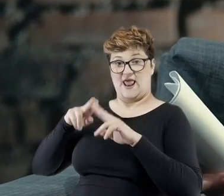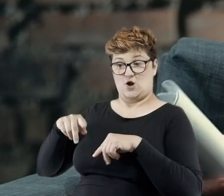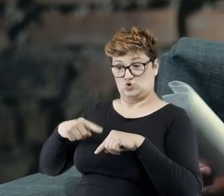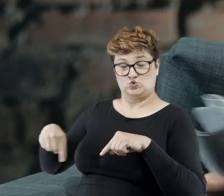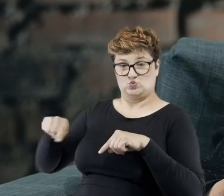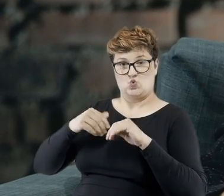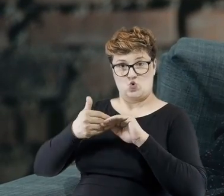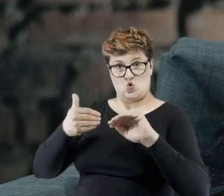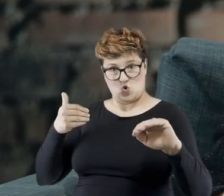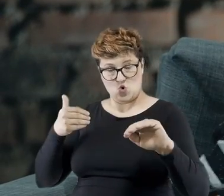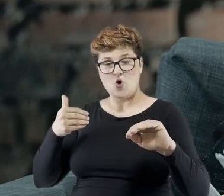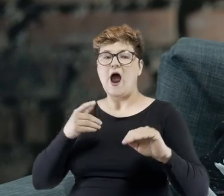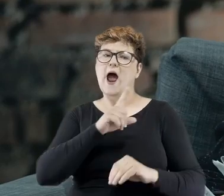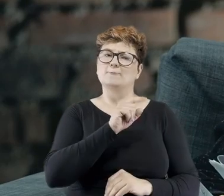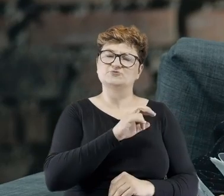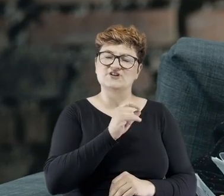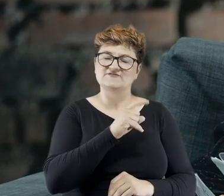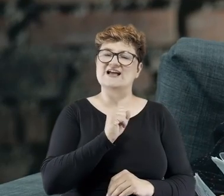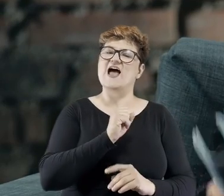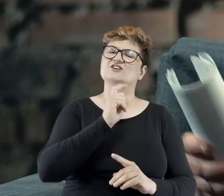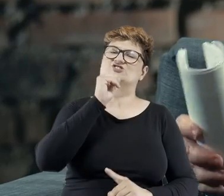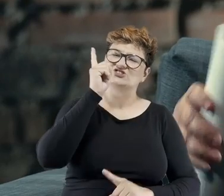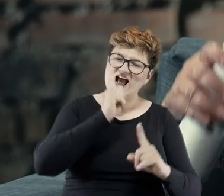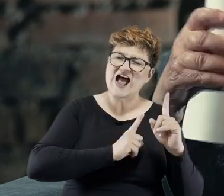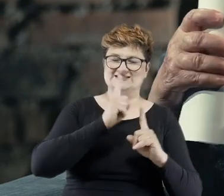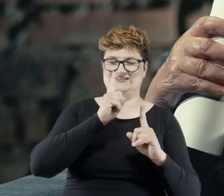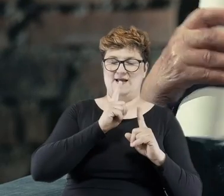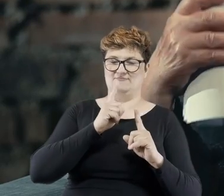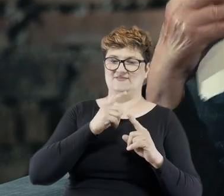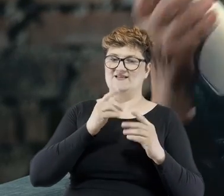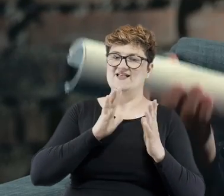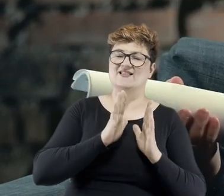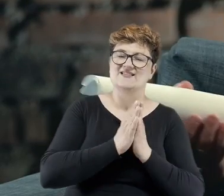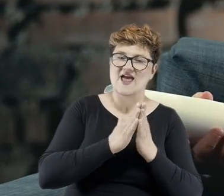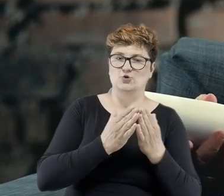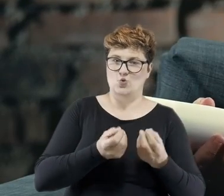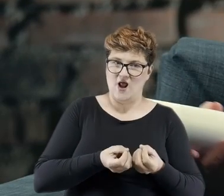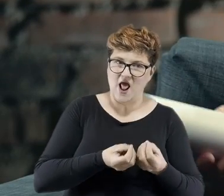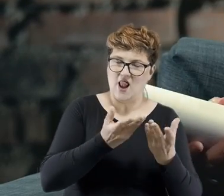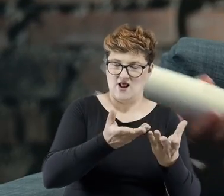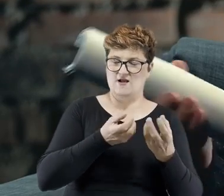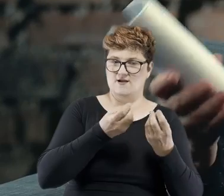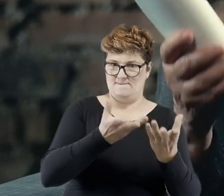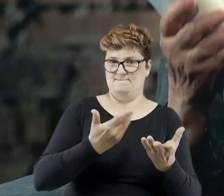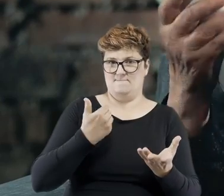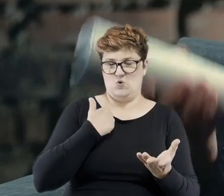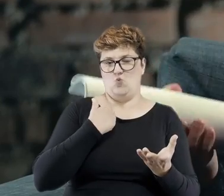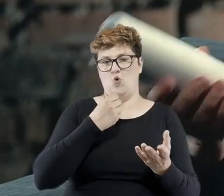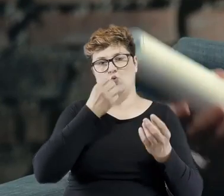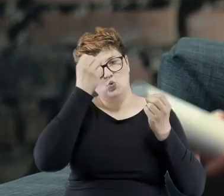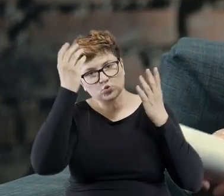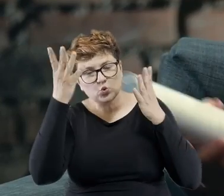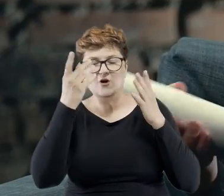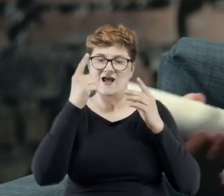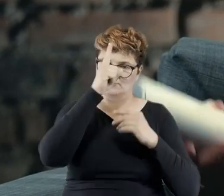prawda? Natomiast Przybyszewska od czasu do czasu jednak w to życie literatury polskiej interweniowała, i kulturowe,